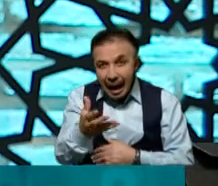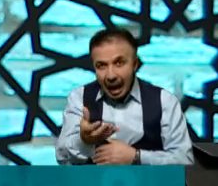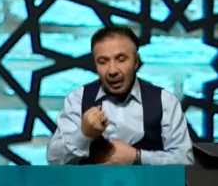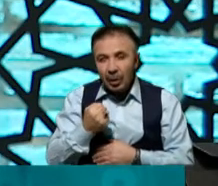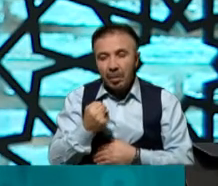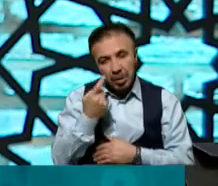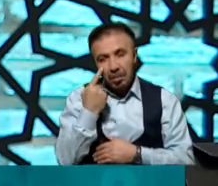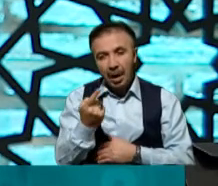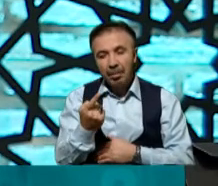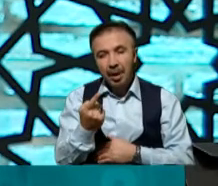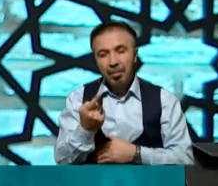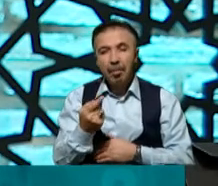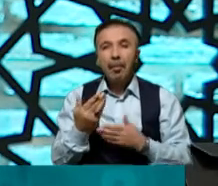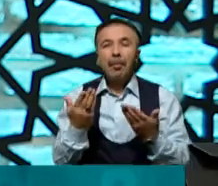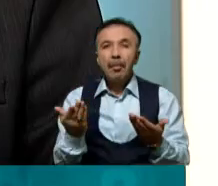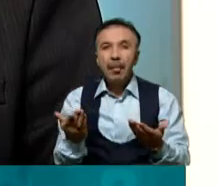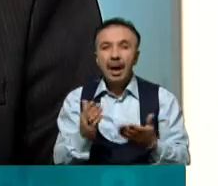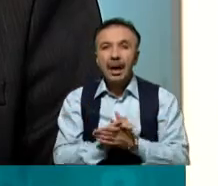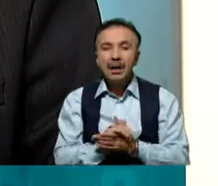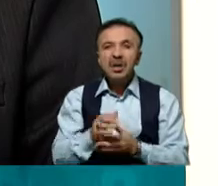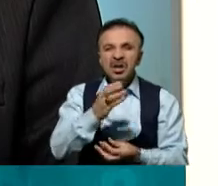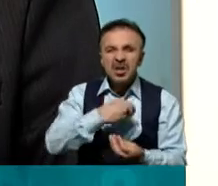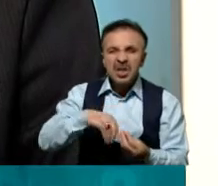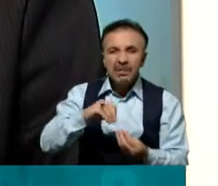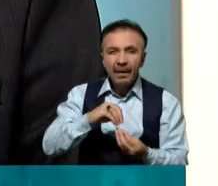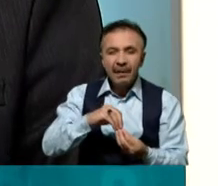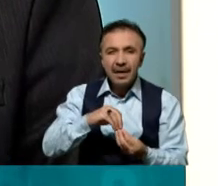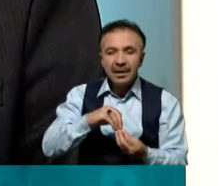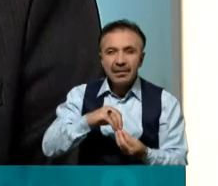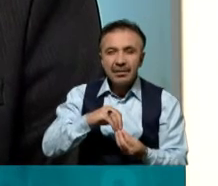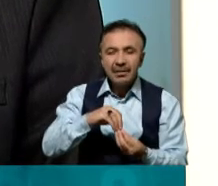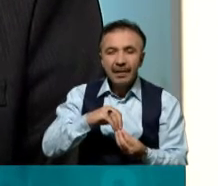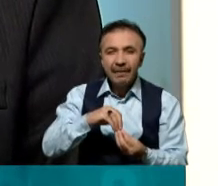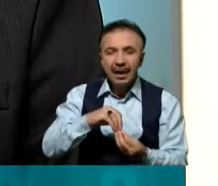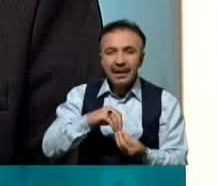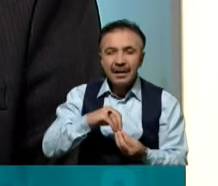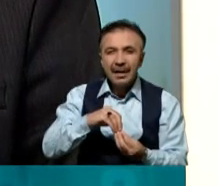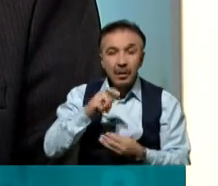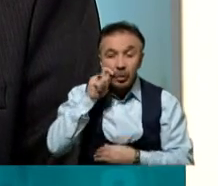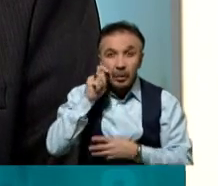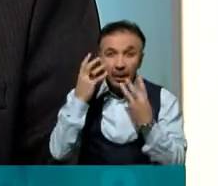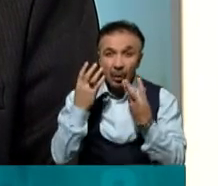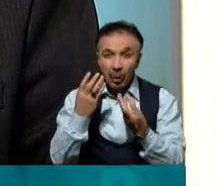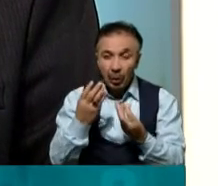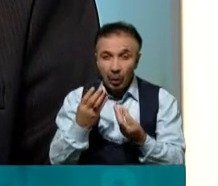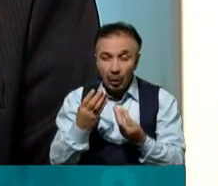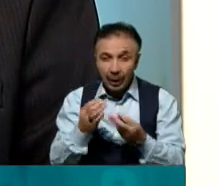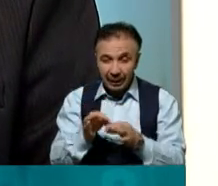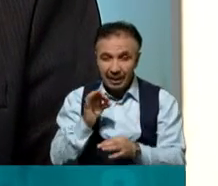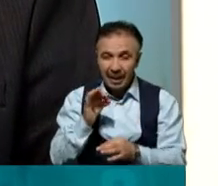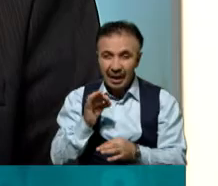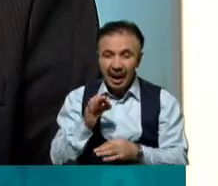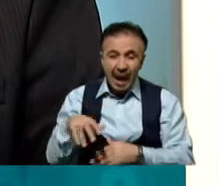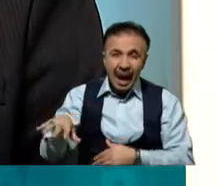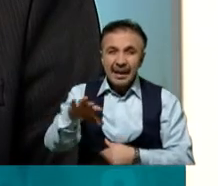bir bakıma bunu ödüyor. Yani şimdi faizin haramlığı tartışılmaz. Yani Müslüman olan herkes faiz haramdır